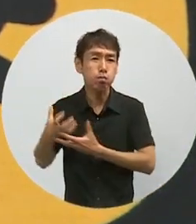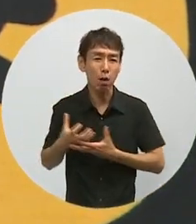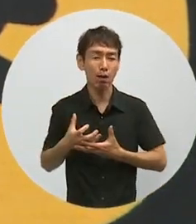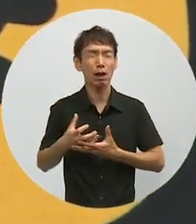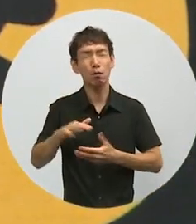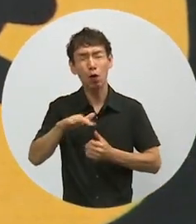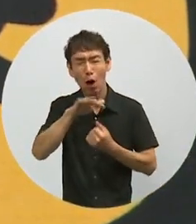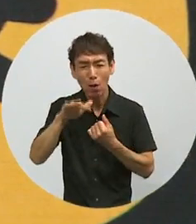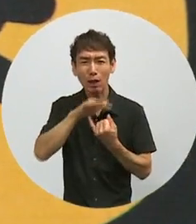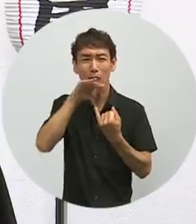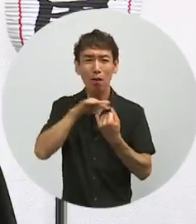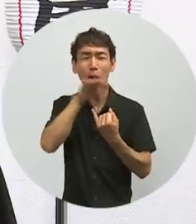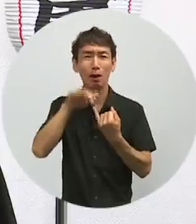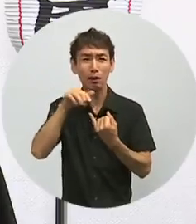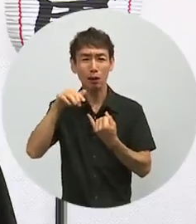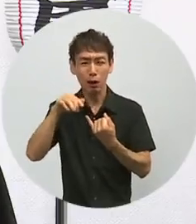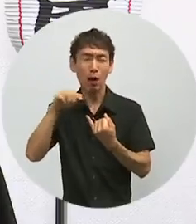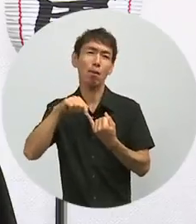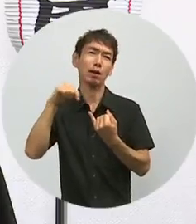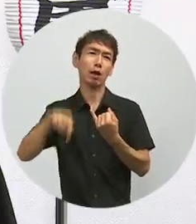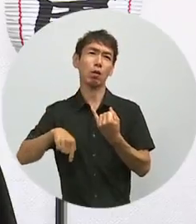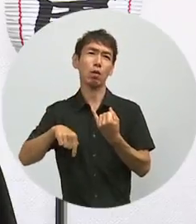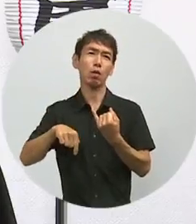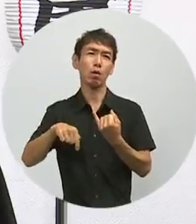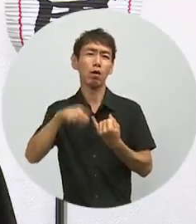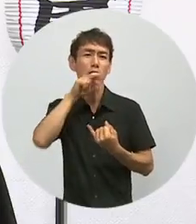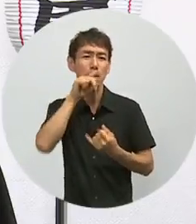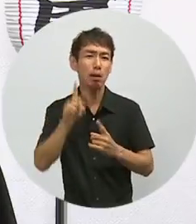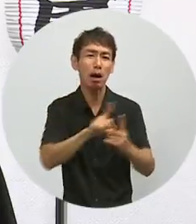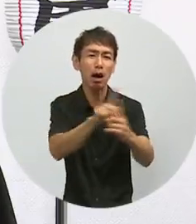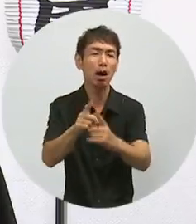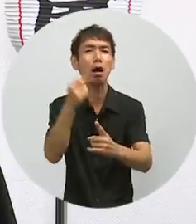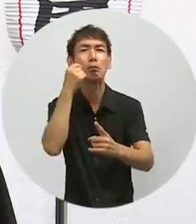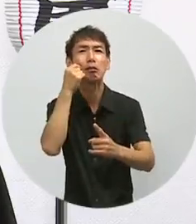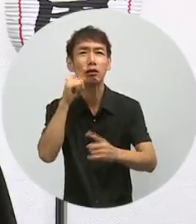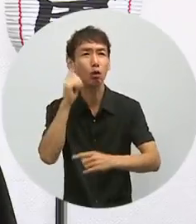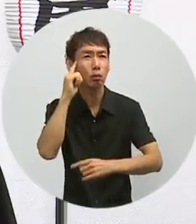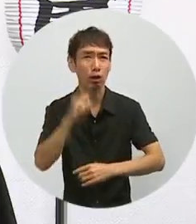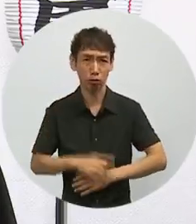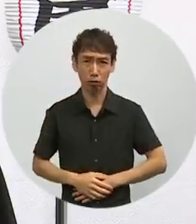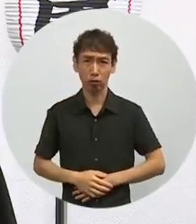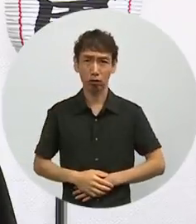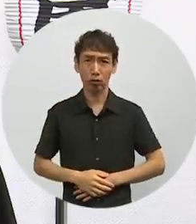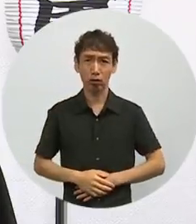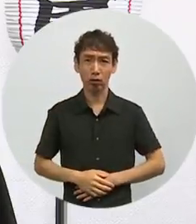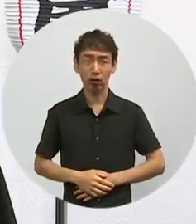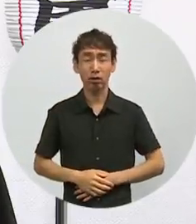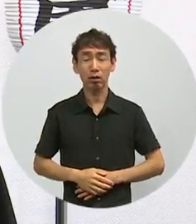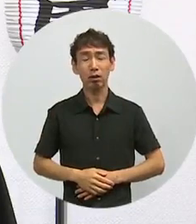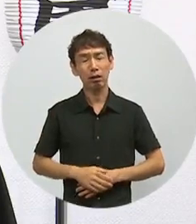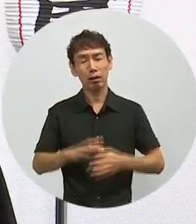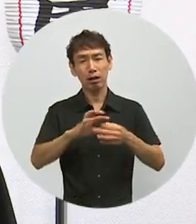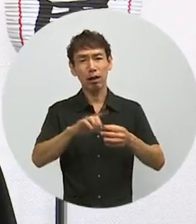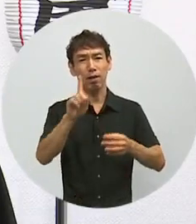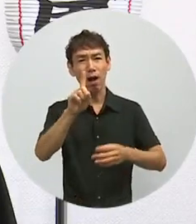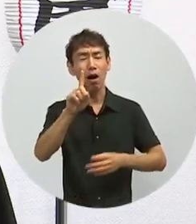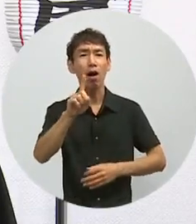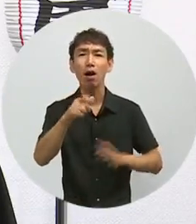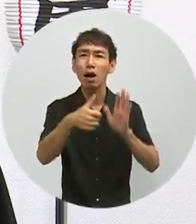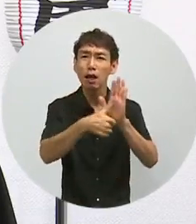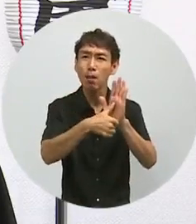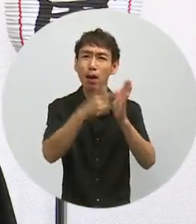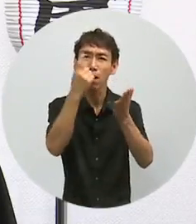こんな猫じゃよネズミ追っかけられねえかなと思ってんだよ。だからな、なんか名前だけ